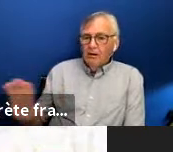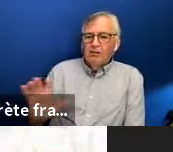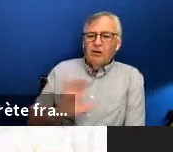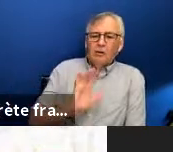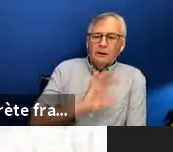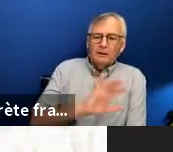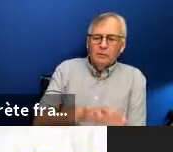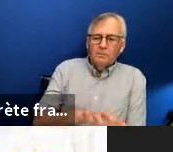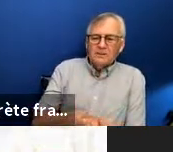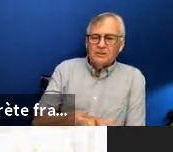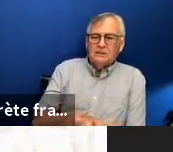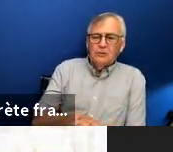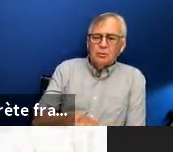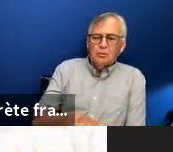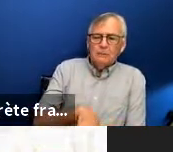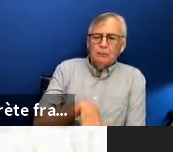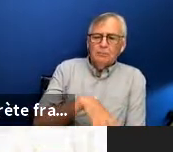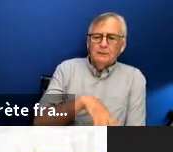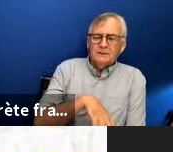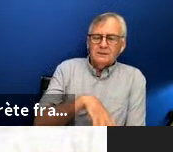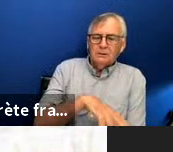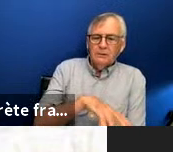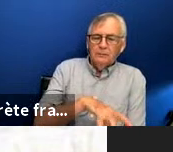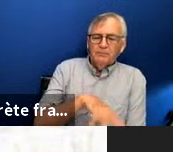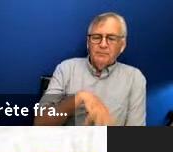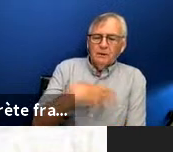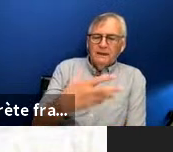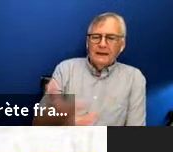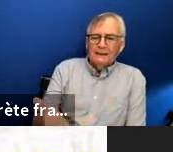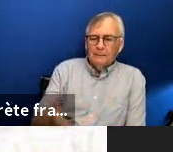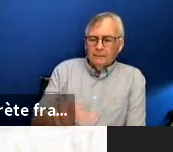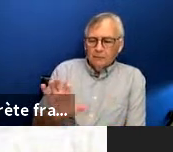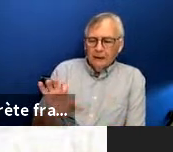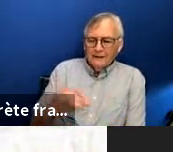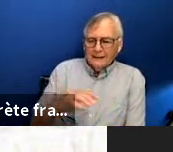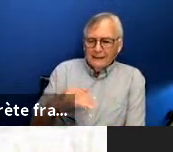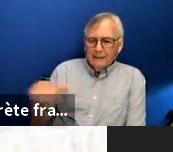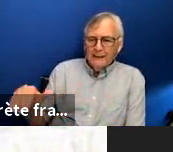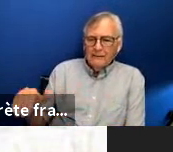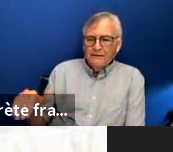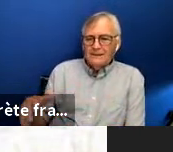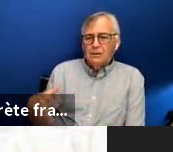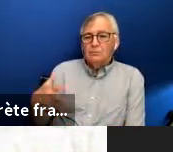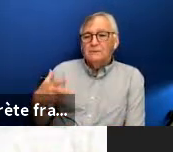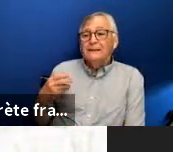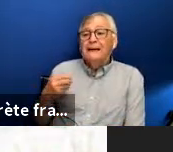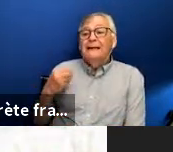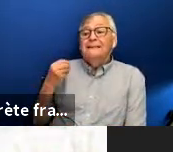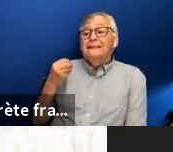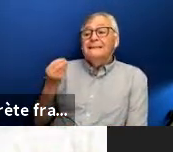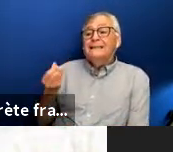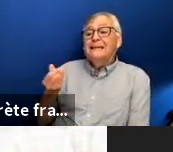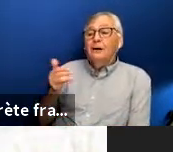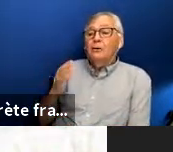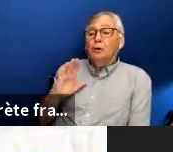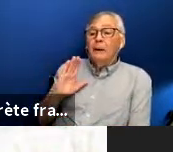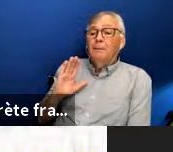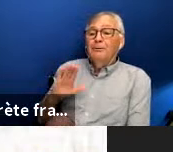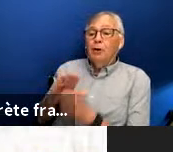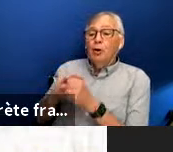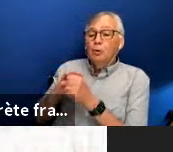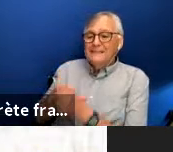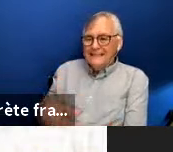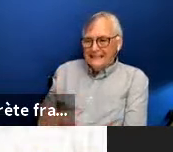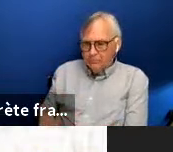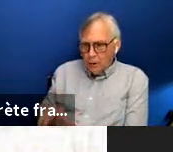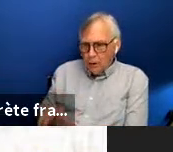parole, oh, on va prendre une personne qui nous ressemble, une personne qui entend avec les mêmes qualifications. C'est ce qu'on